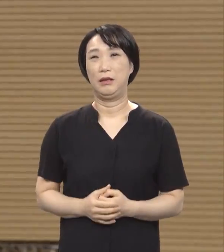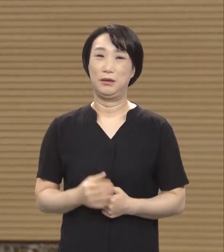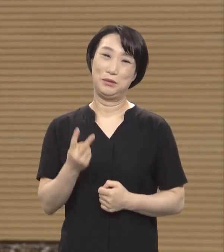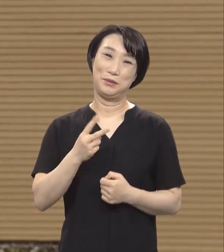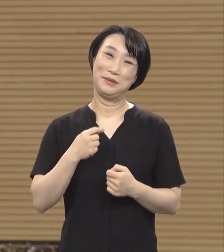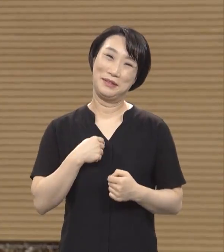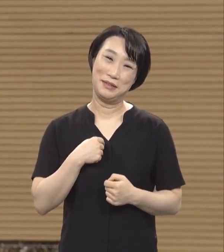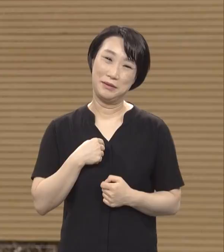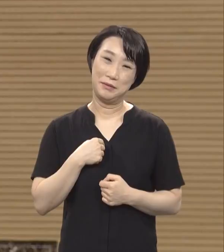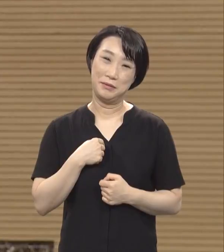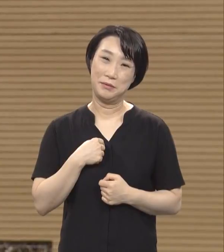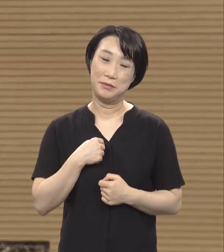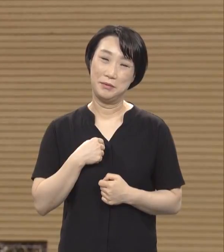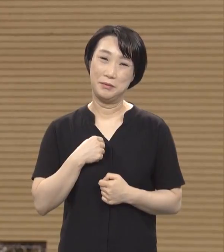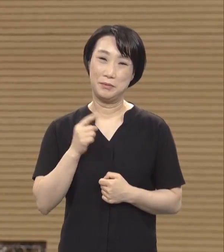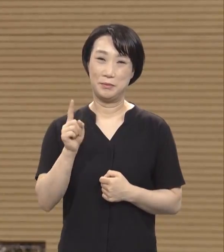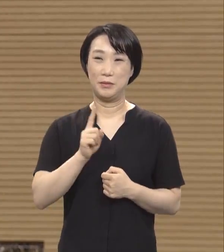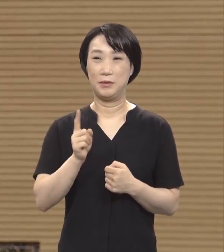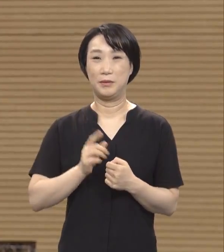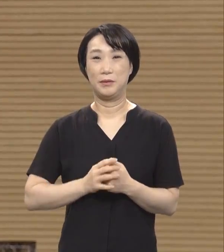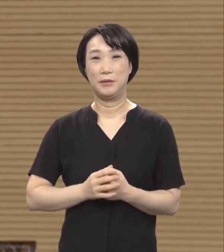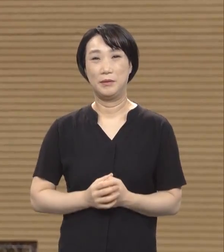나는